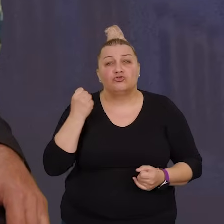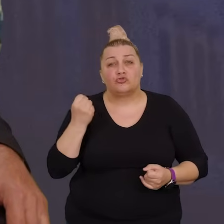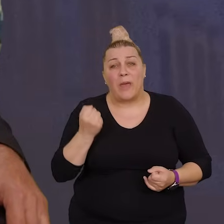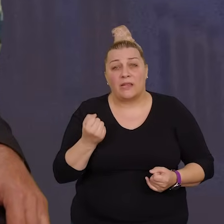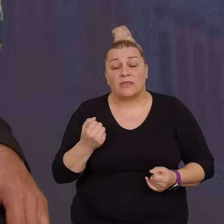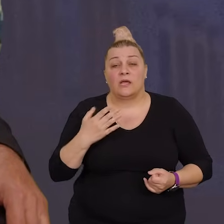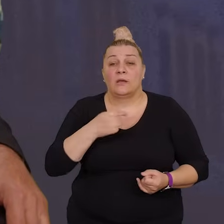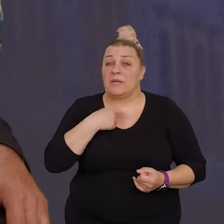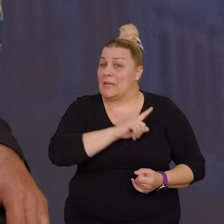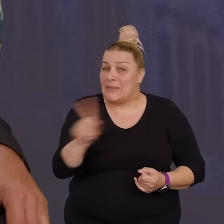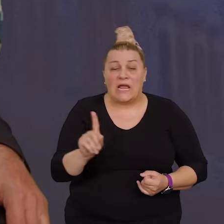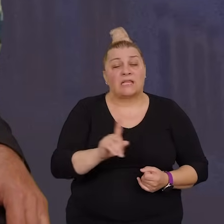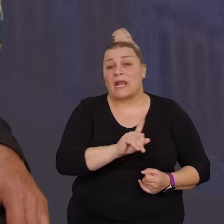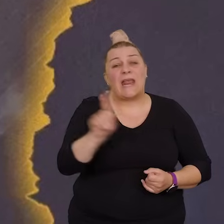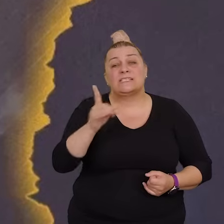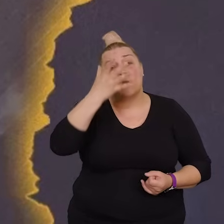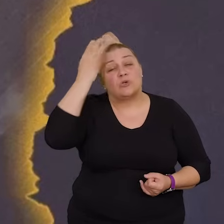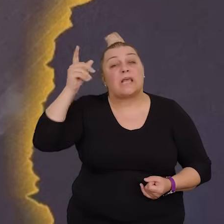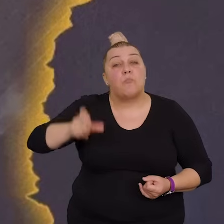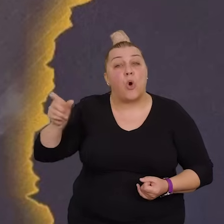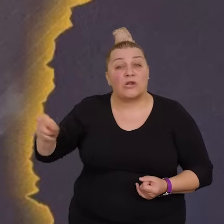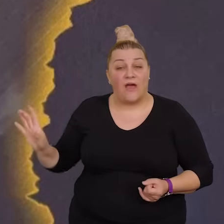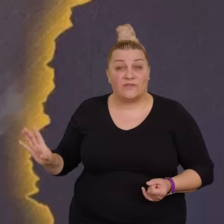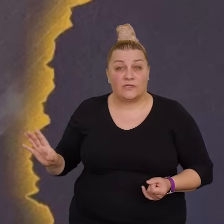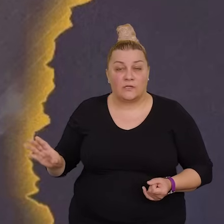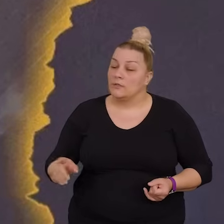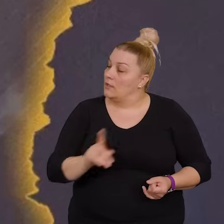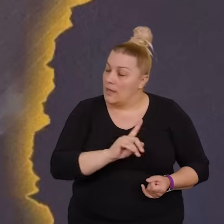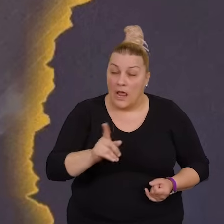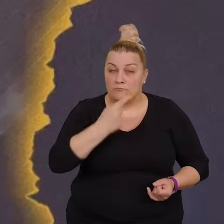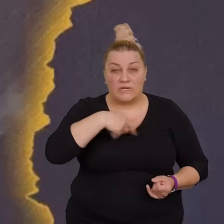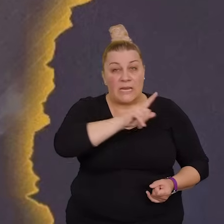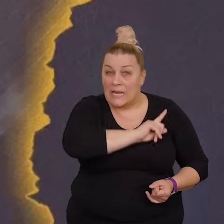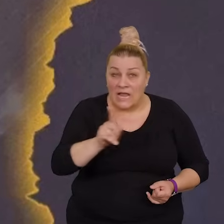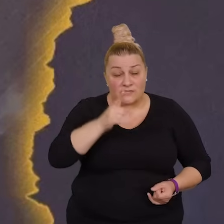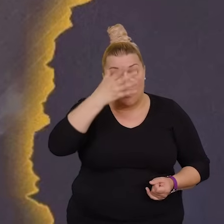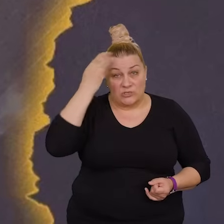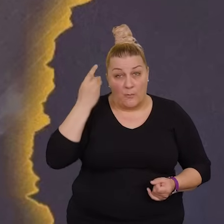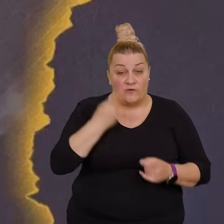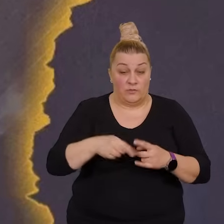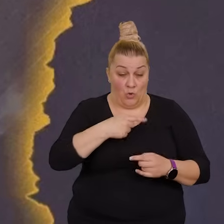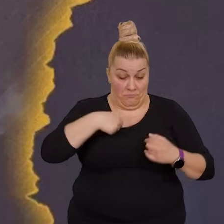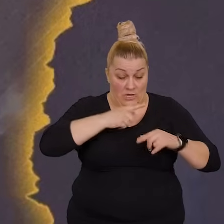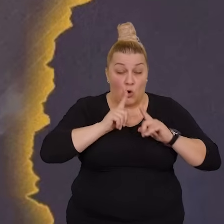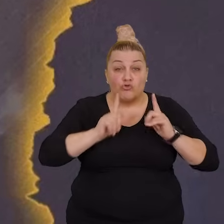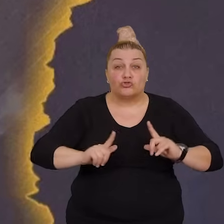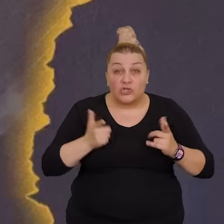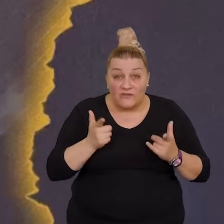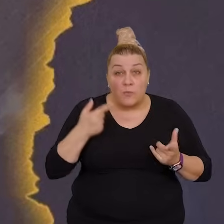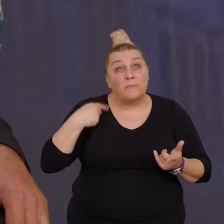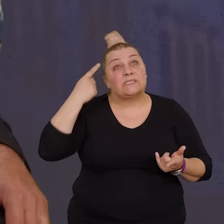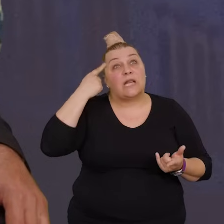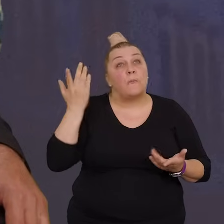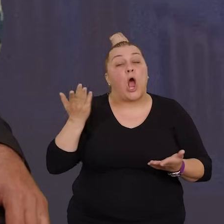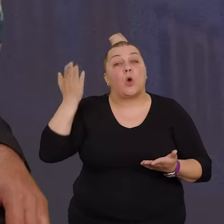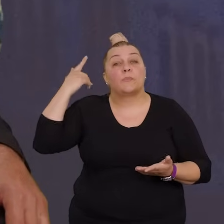nećemo ih nikad zaboraviti. Ne smijemo ih zaboraviti. To je obaveza nas koji smo živi, koji znamo kako se Hrvatska stvarala. Da,